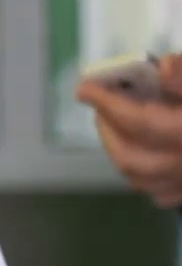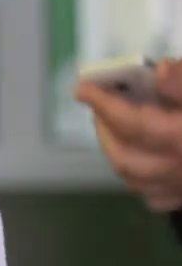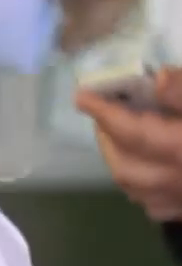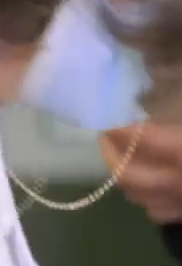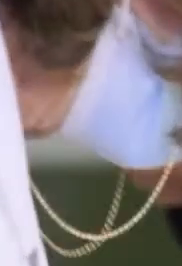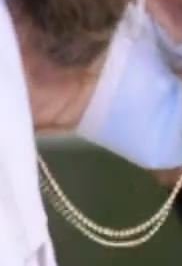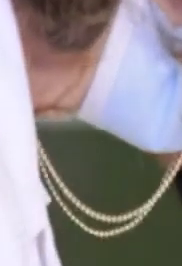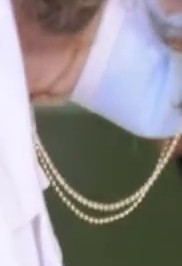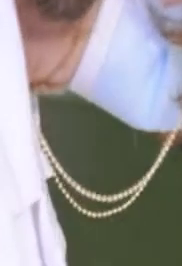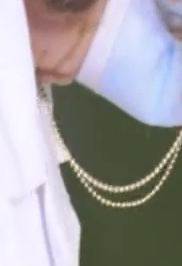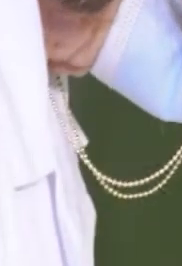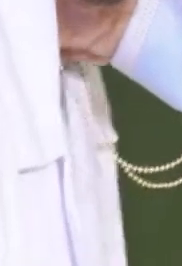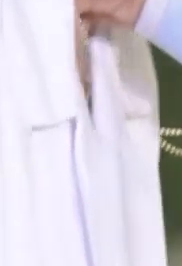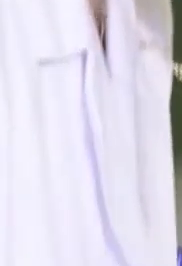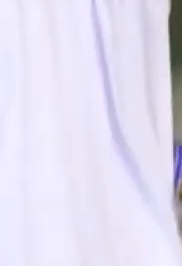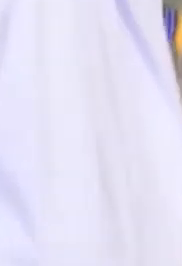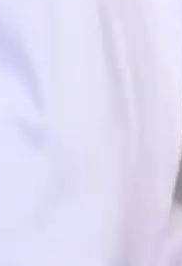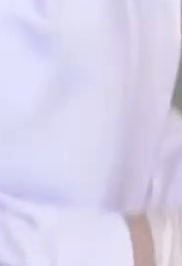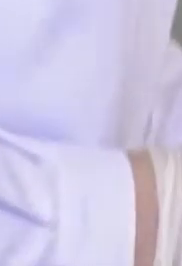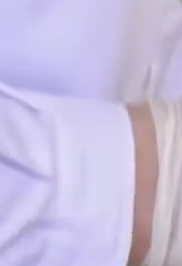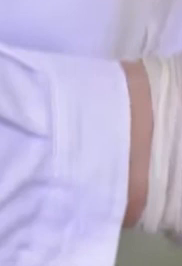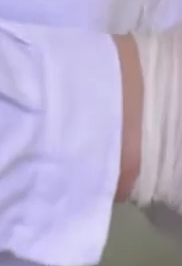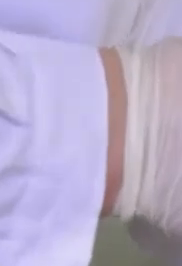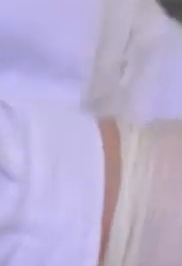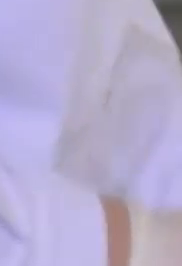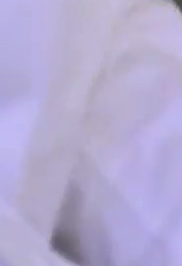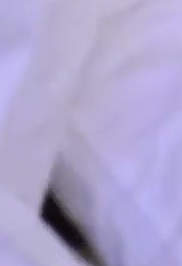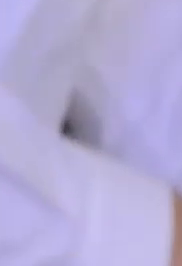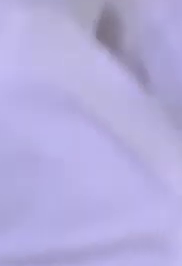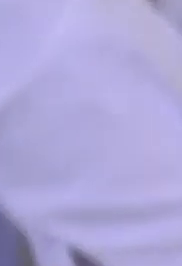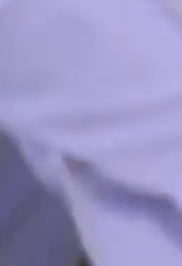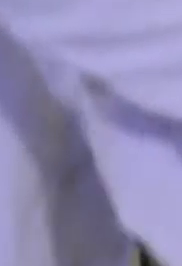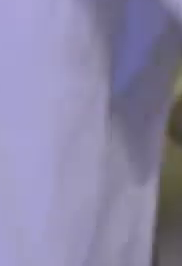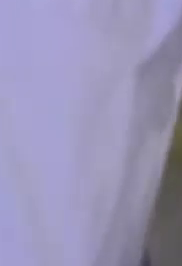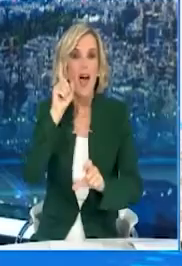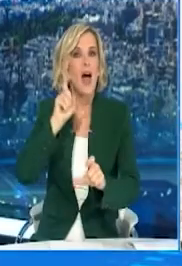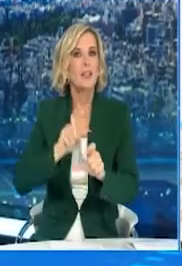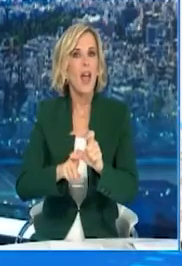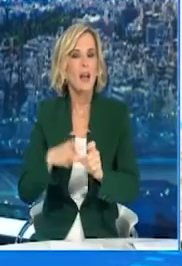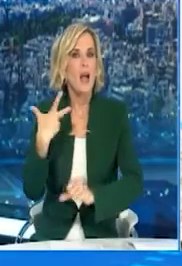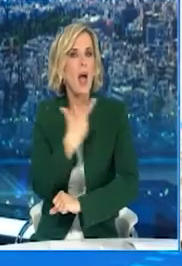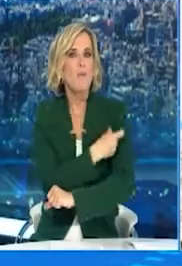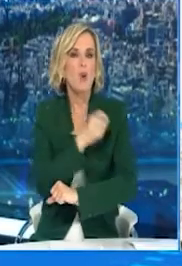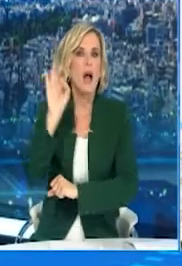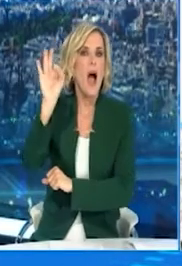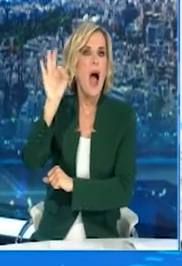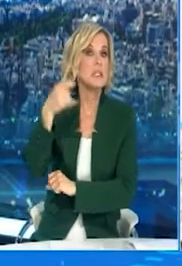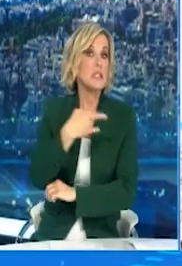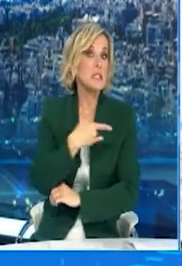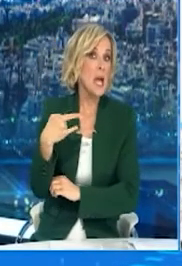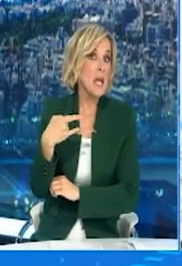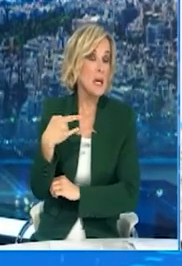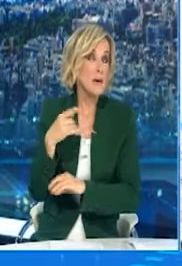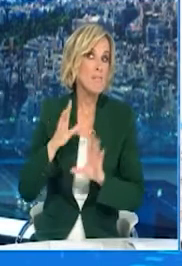28 περιπτώσεις τέτοιου τύπου παρενεργειών σε σύνολο 17 εκατομμυρίων δόσεων εμβολίων. Το εμβόλιο